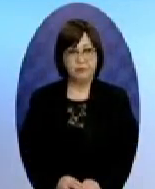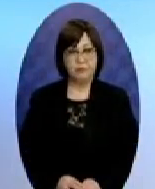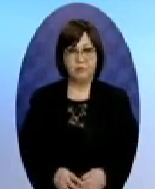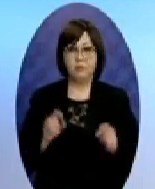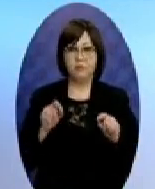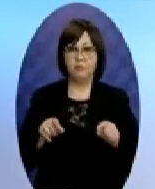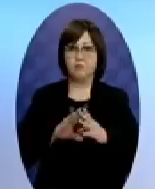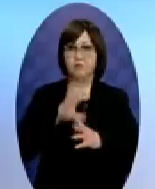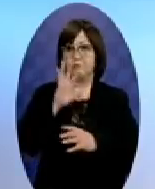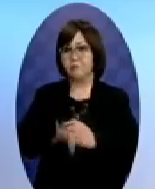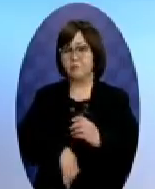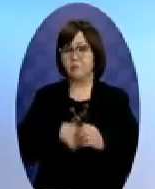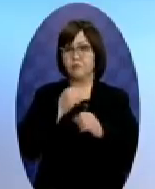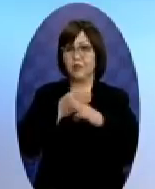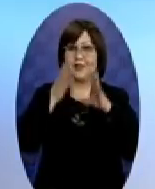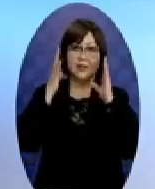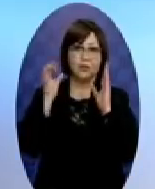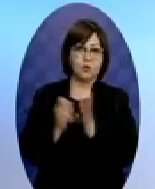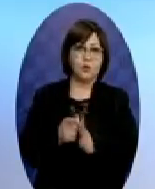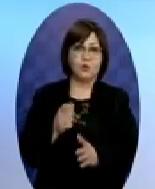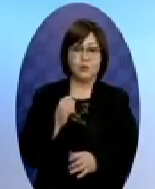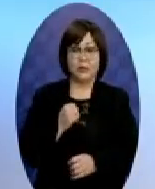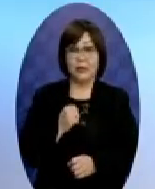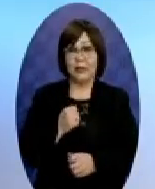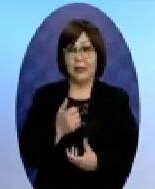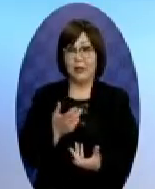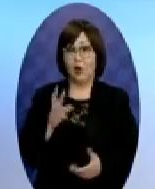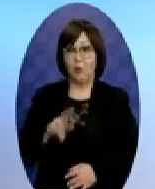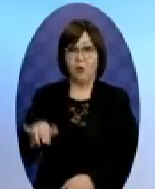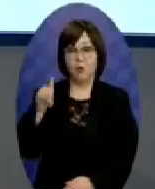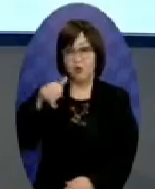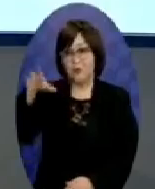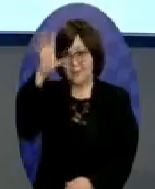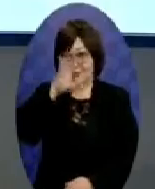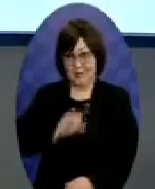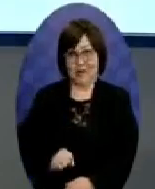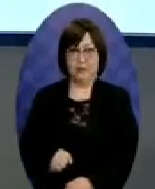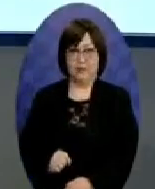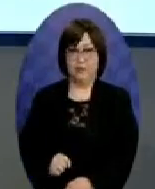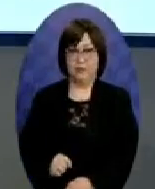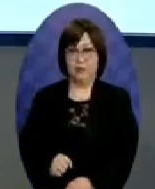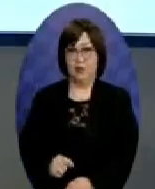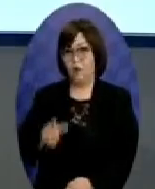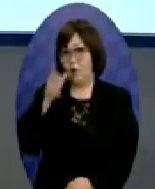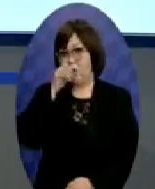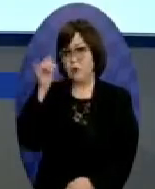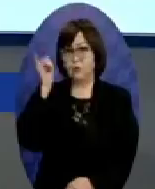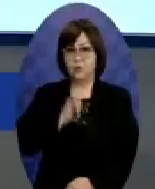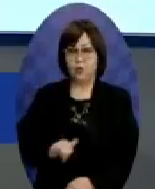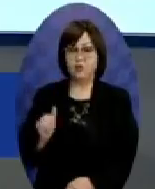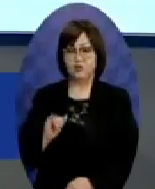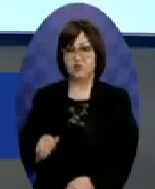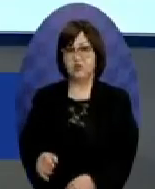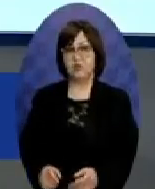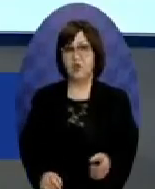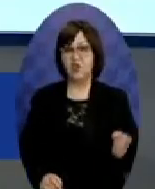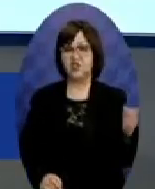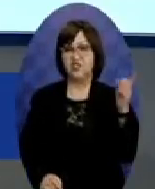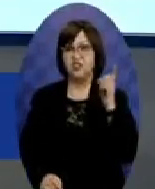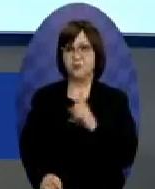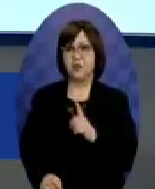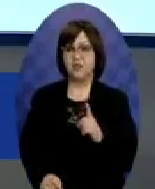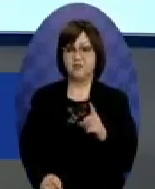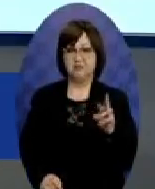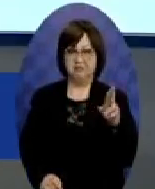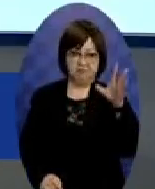өнөөдөр дэлхийн нийтэд анхаарал татсан гол асуудал бол Японы ерөнхийлөгчид Абэ Шинзогийн Орос улбаны улсад хийсэн айлчлал байгаа маа. За Орос